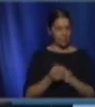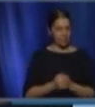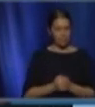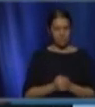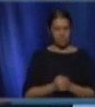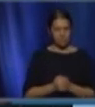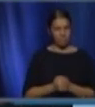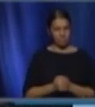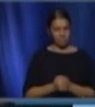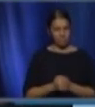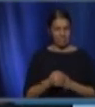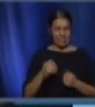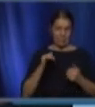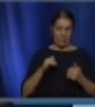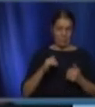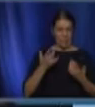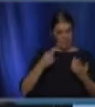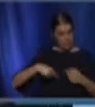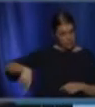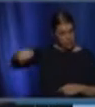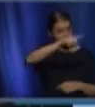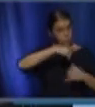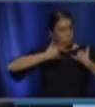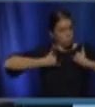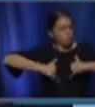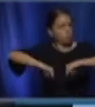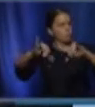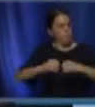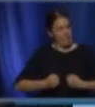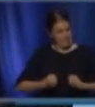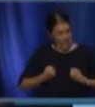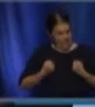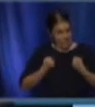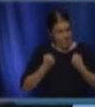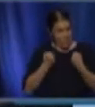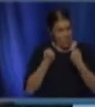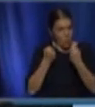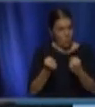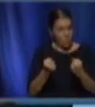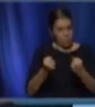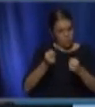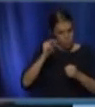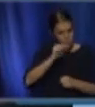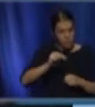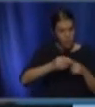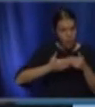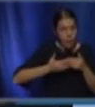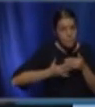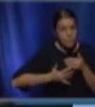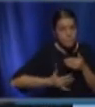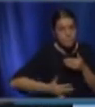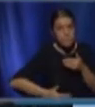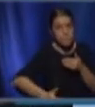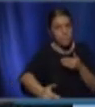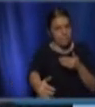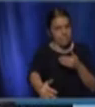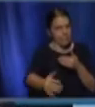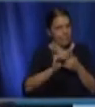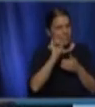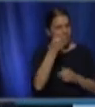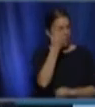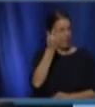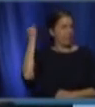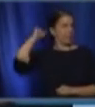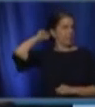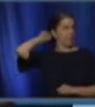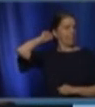efforts pour le mois de novembre, avec en tête qu'on aimerait ça passer un temps des fêtes en